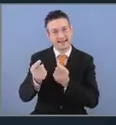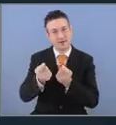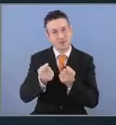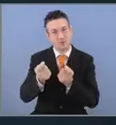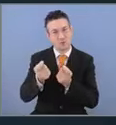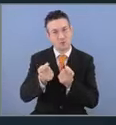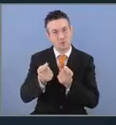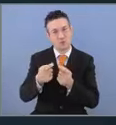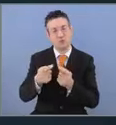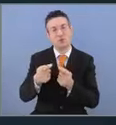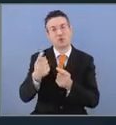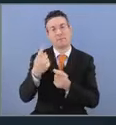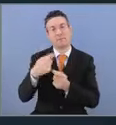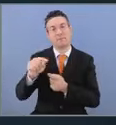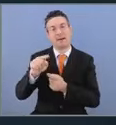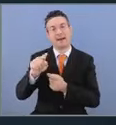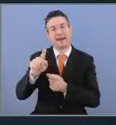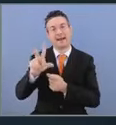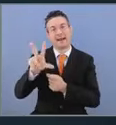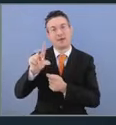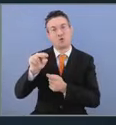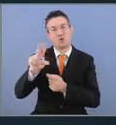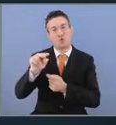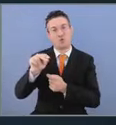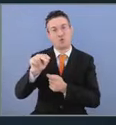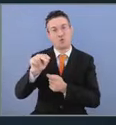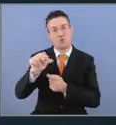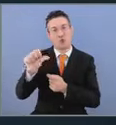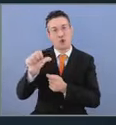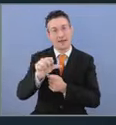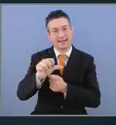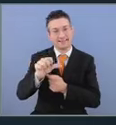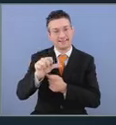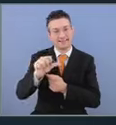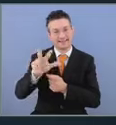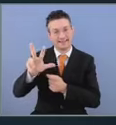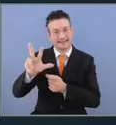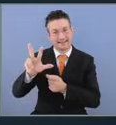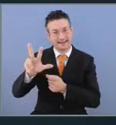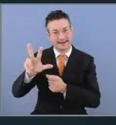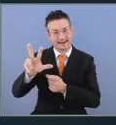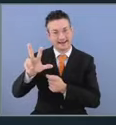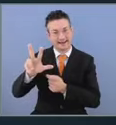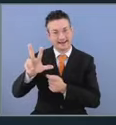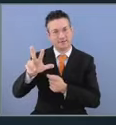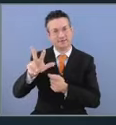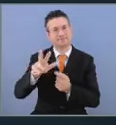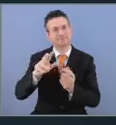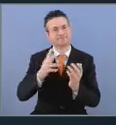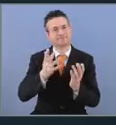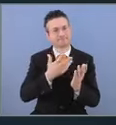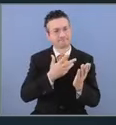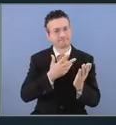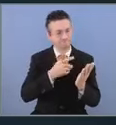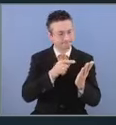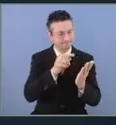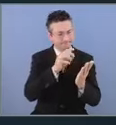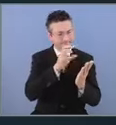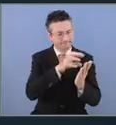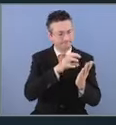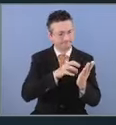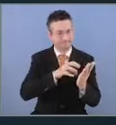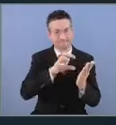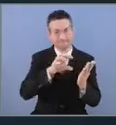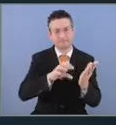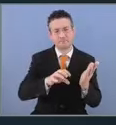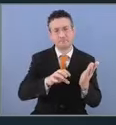che noi vediamo che ci sono delle sinergie molto interessanti con l'area di specializzazione automotive, proprio collegata